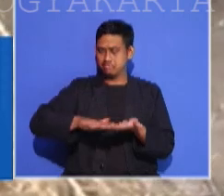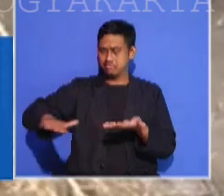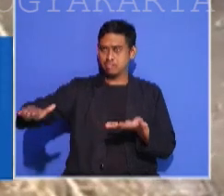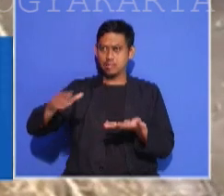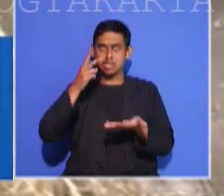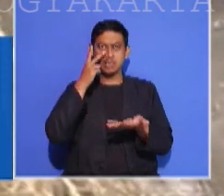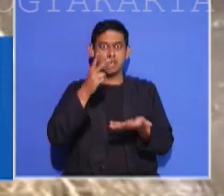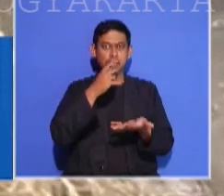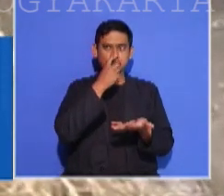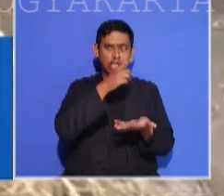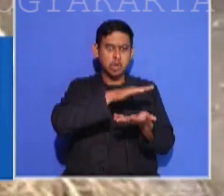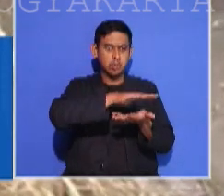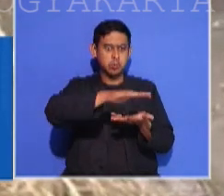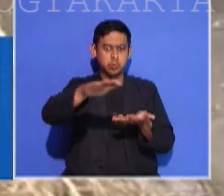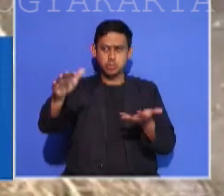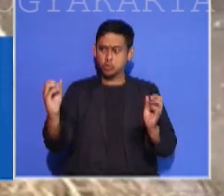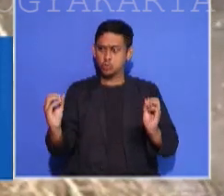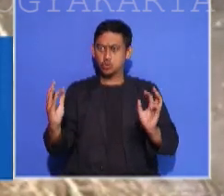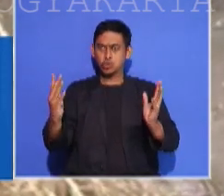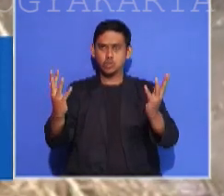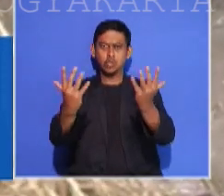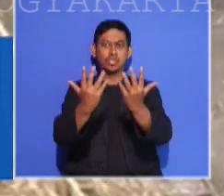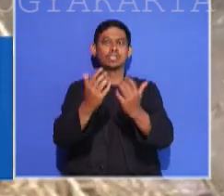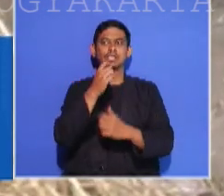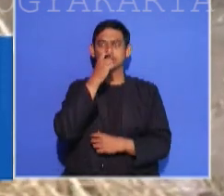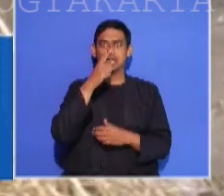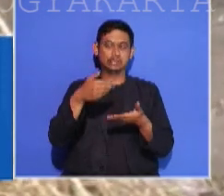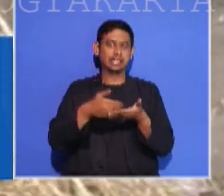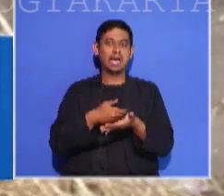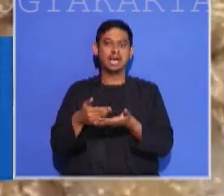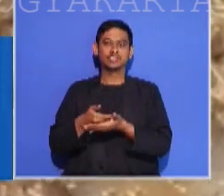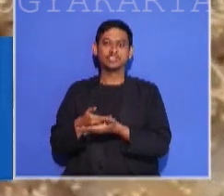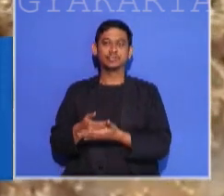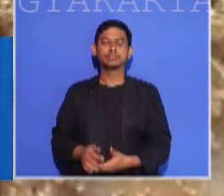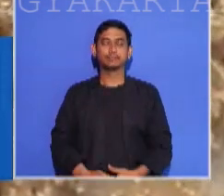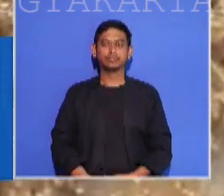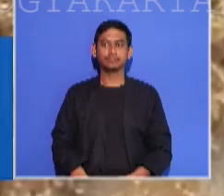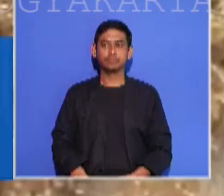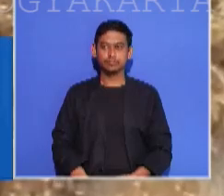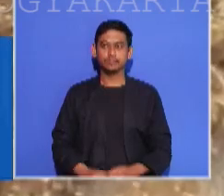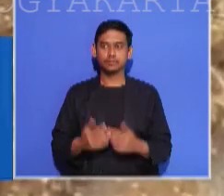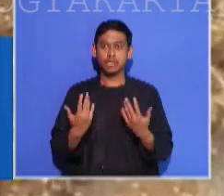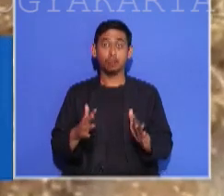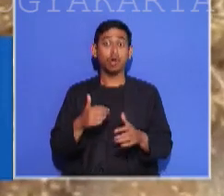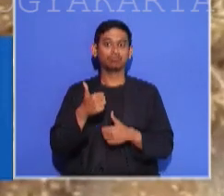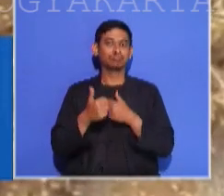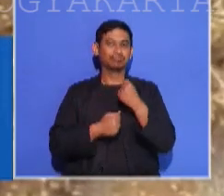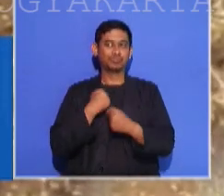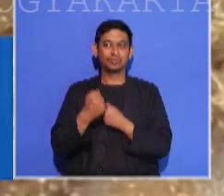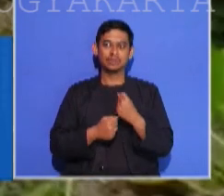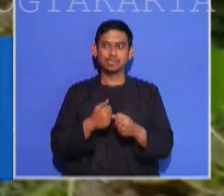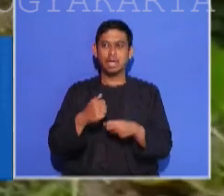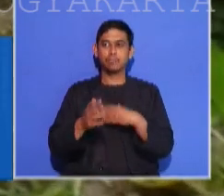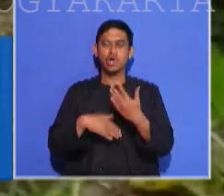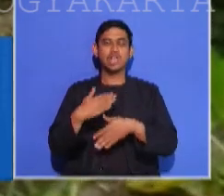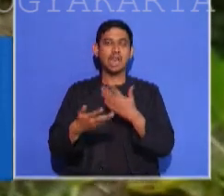kebak maneka werni taneman hortikultura. Sadina sampun puluhan taun piyambakipun ngemonah lahan pesisir Pandan Simo